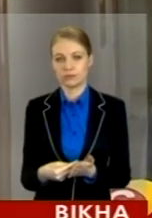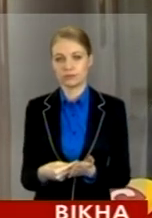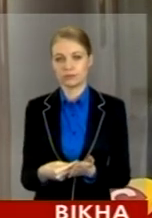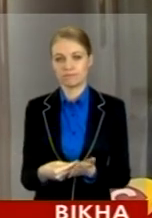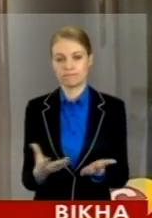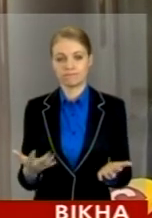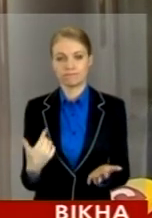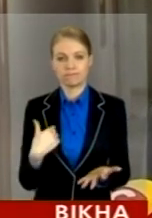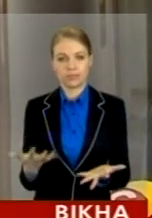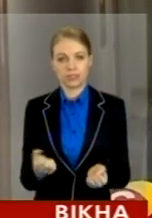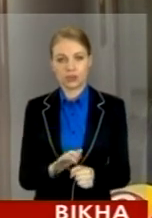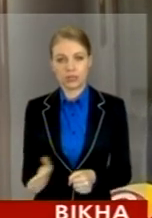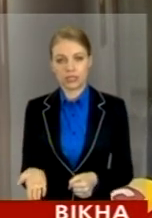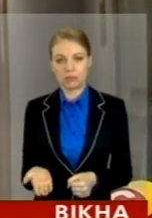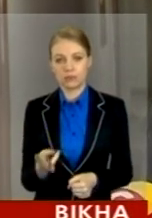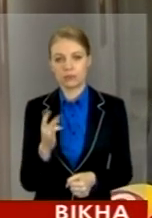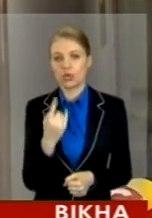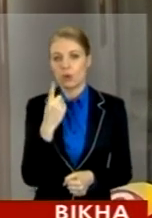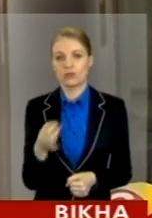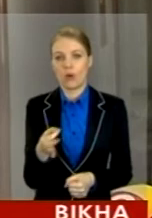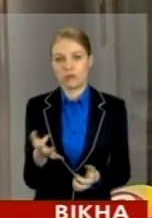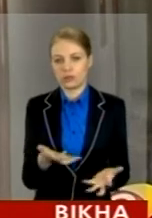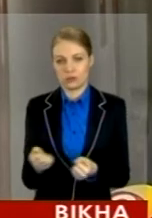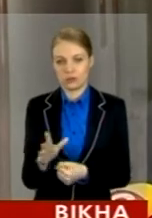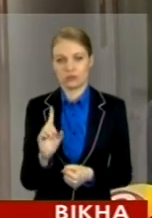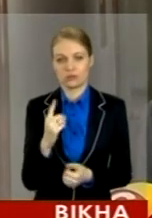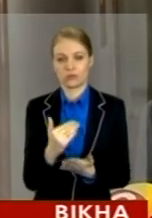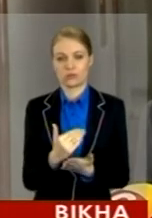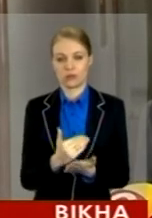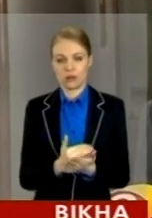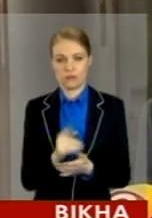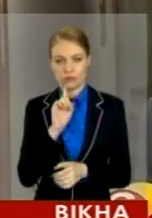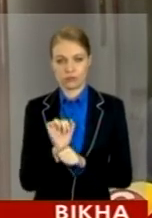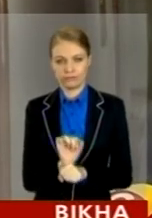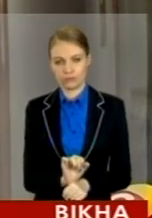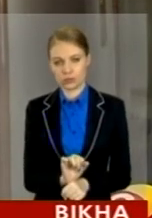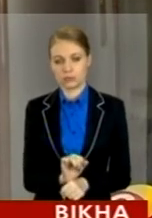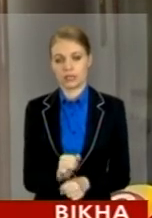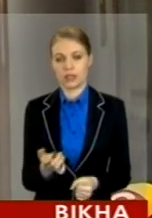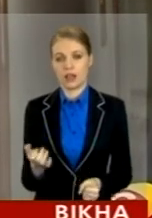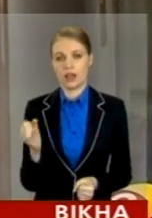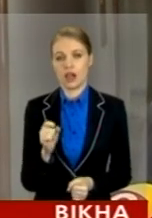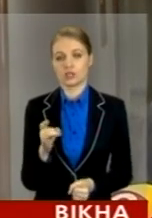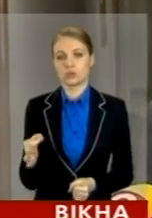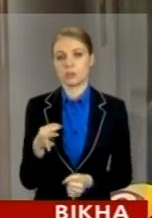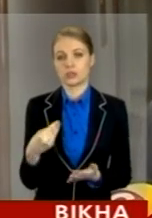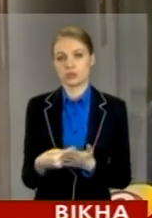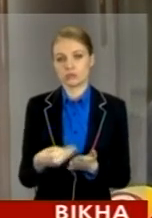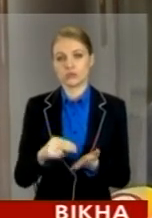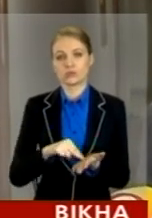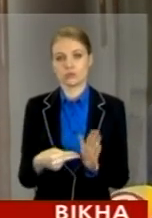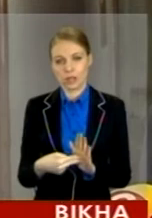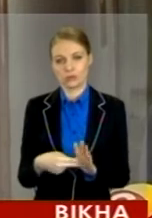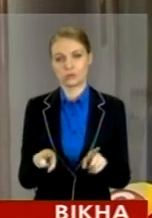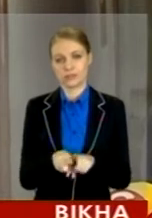ми не отримаємо тобто ні одна область не отримає тому що програма призупинена з обласного бюджету планується